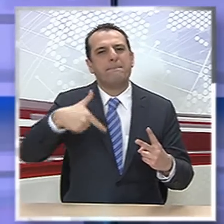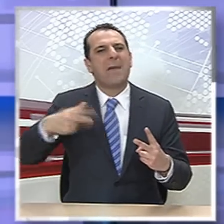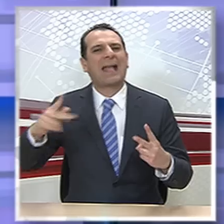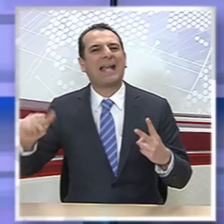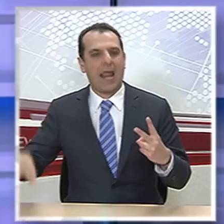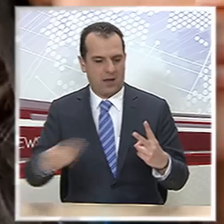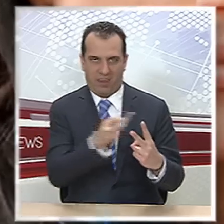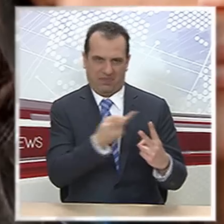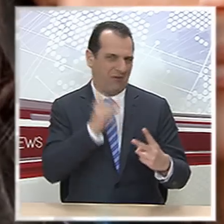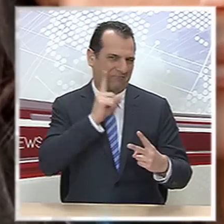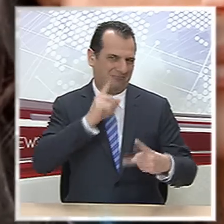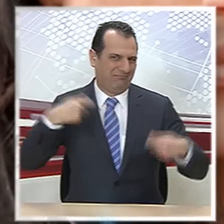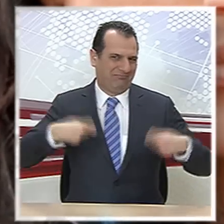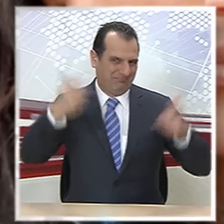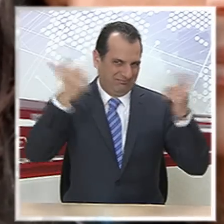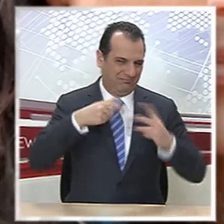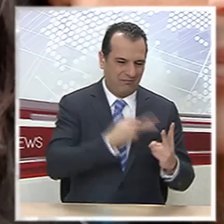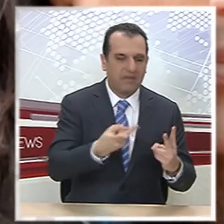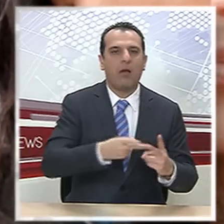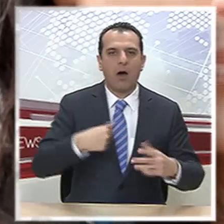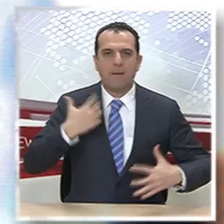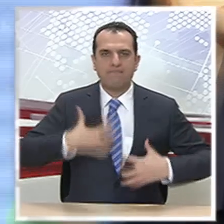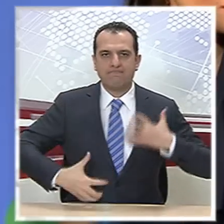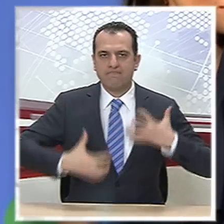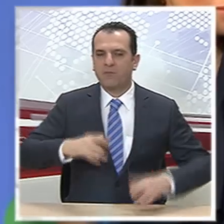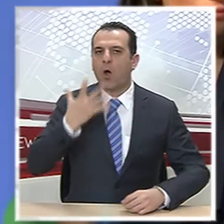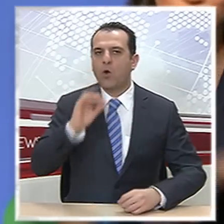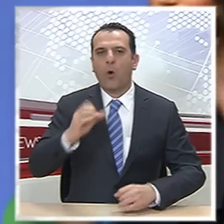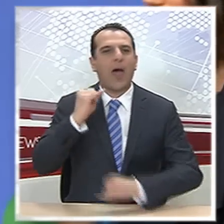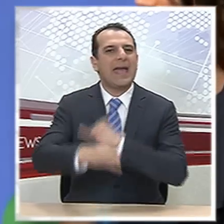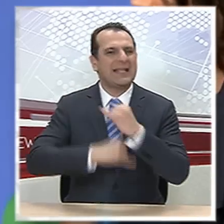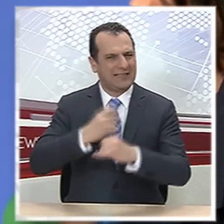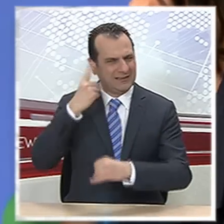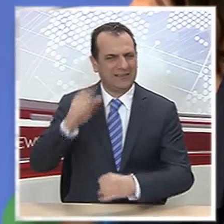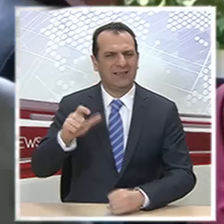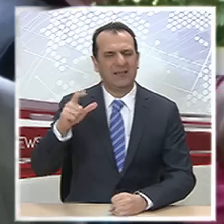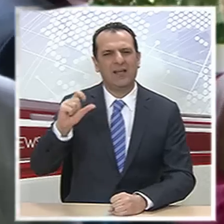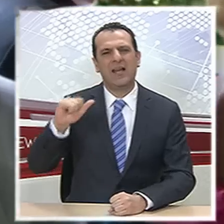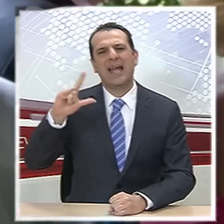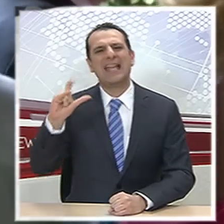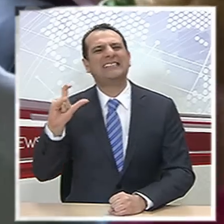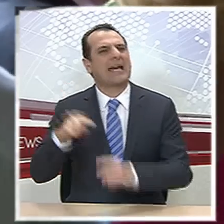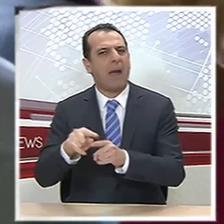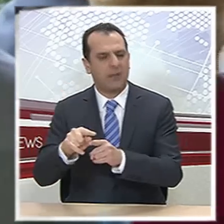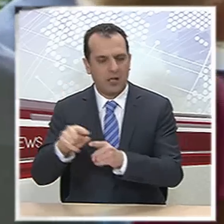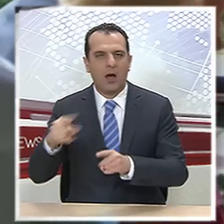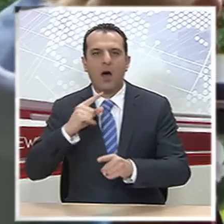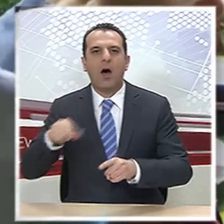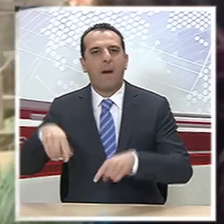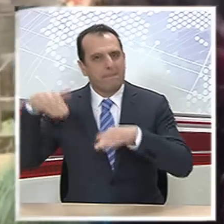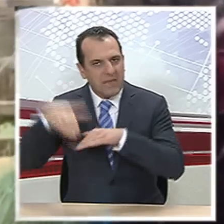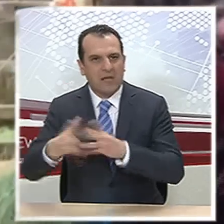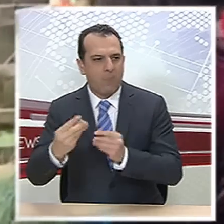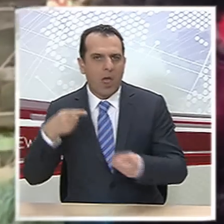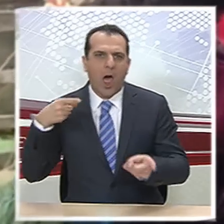κοινωνικής δικτύωσης. Το Kensington Palace έχει πάνω από 7 εκατομμύρια οπαδούς στο Instagram. Η Kate Middleton, η δούκισσα του Cambridge, και η Meghan Markle,